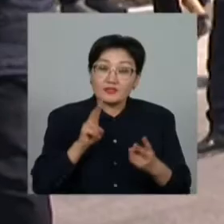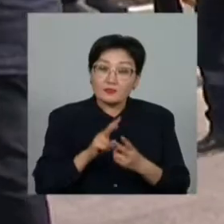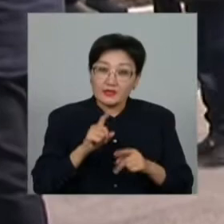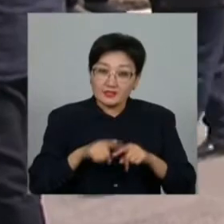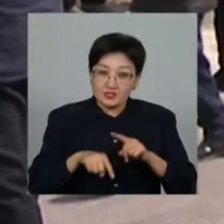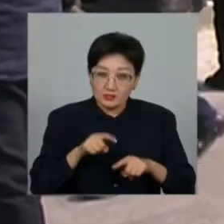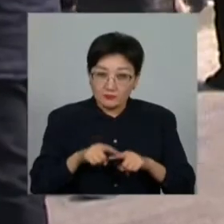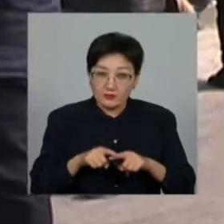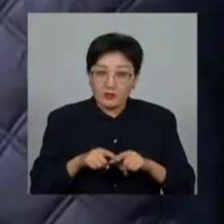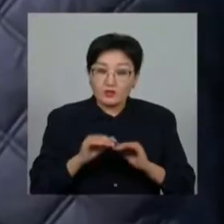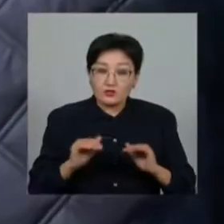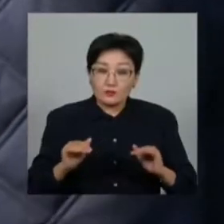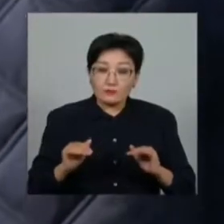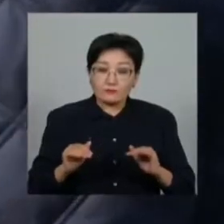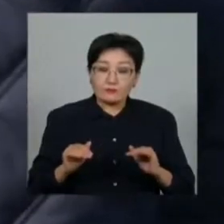родителями учениц